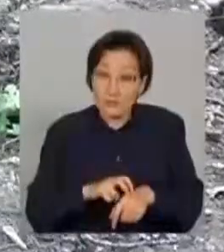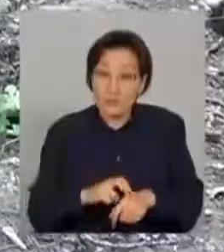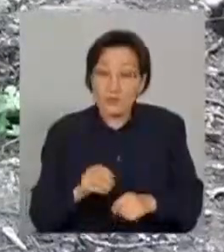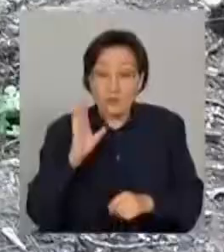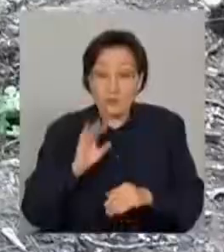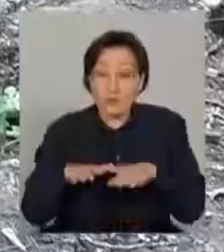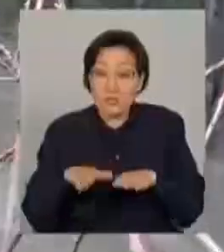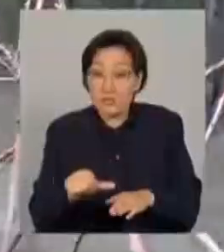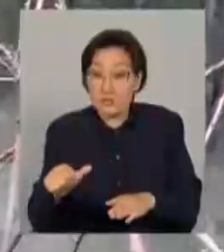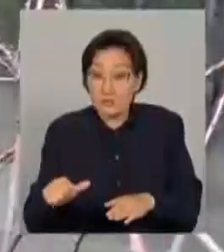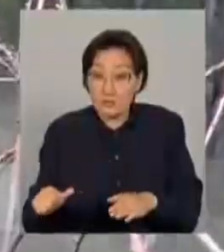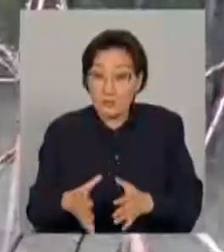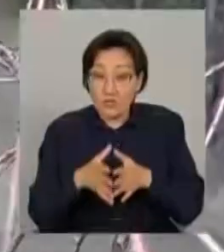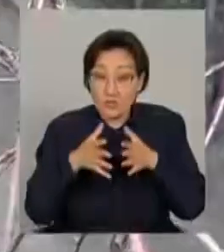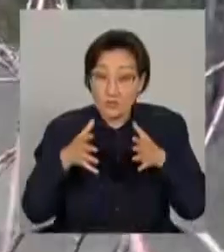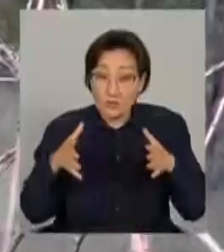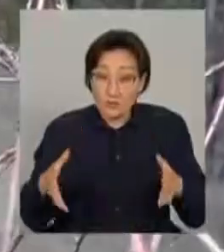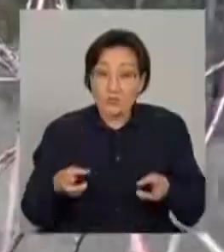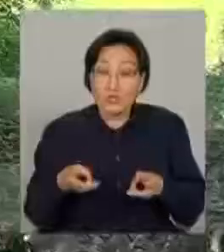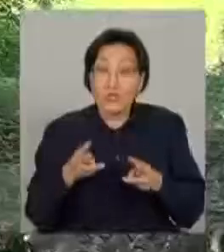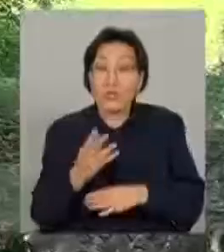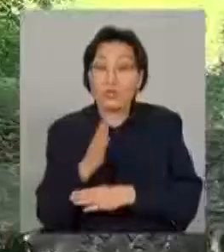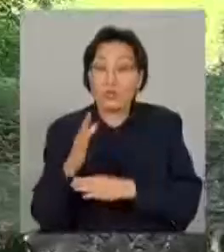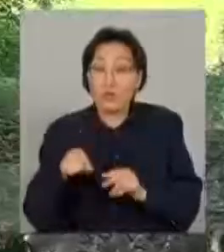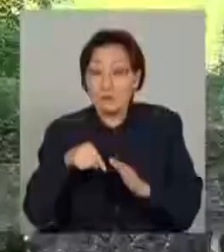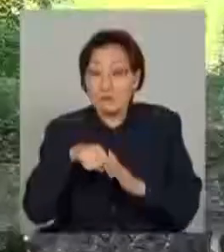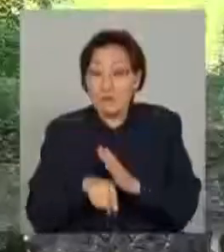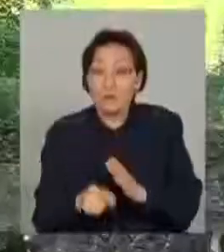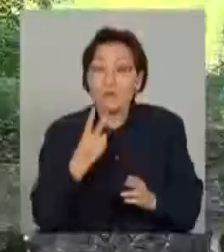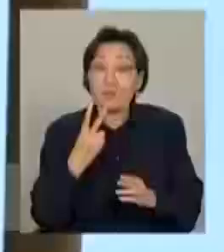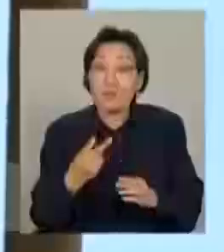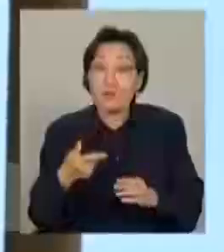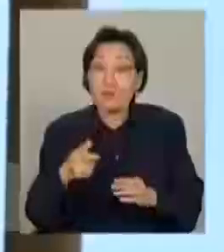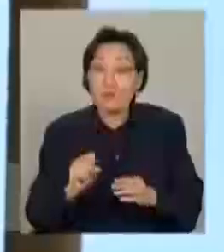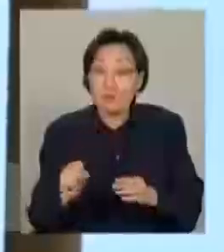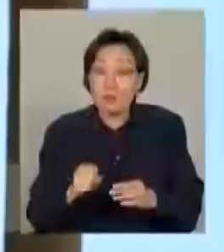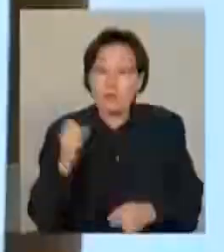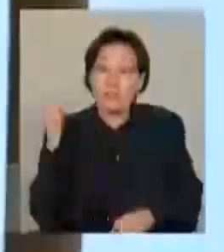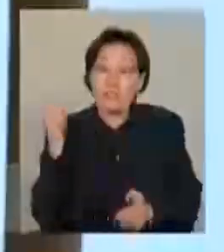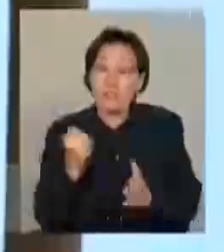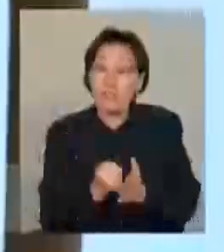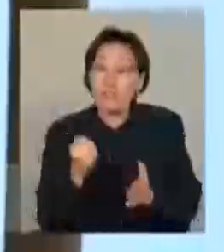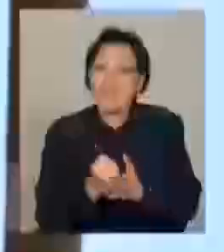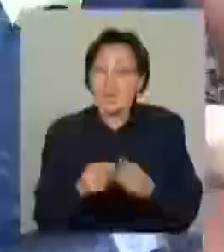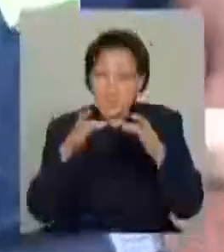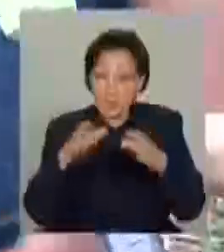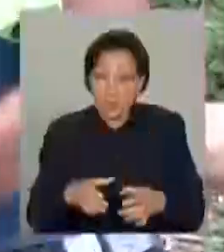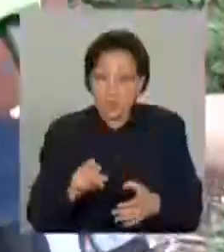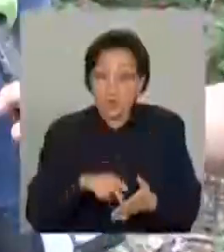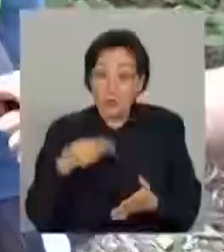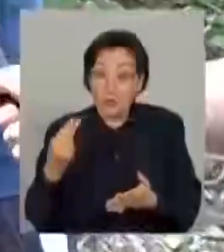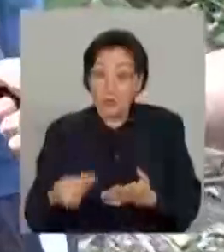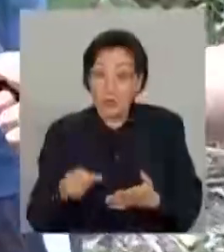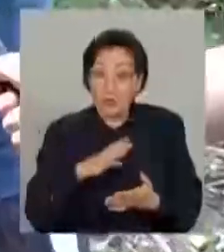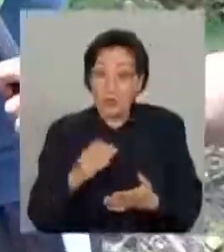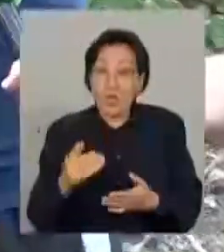жағасы опырылып, арнасы кеңейе түскен. Ағаштардың тамыр көрініп, тіпті газ құбырын ұстап тұру үшін қағылған қазық құлаған екен. Ағаш негізі